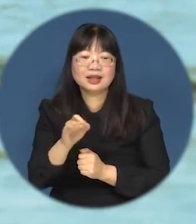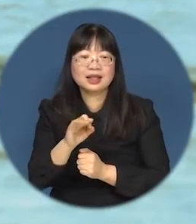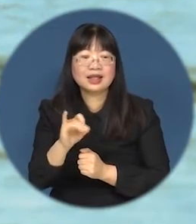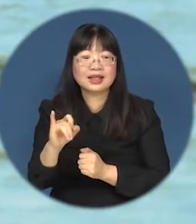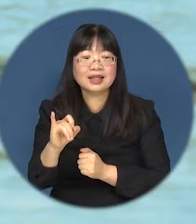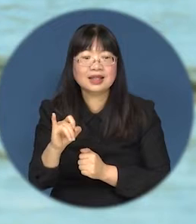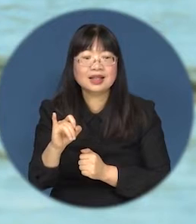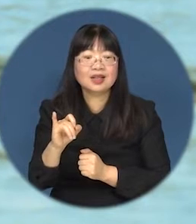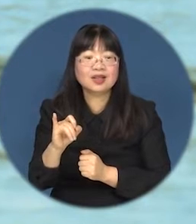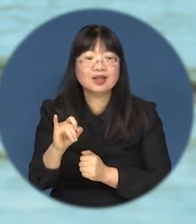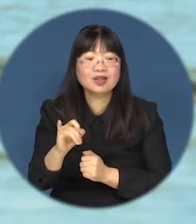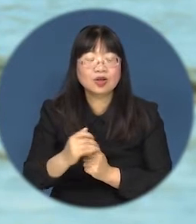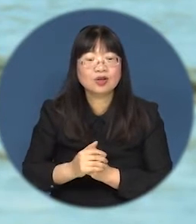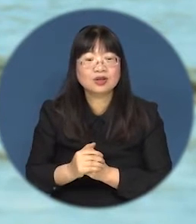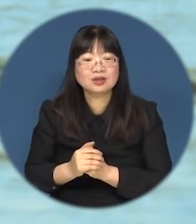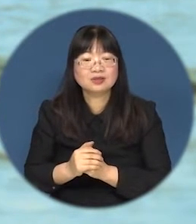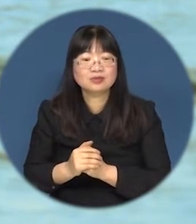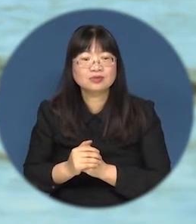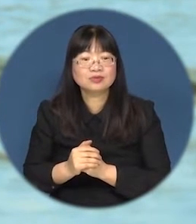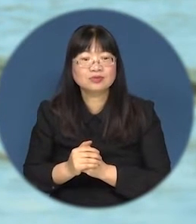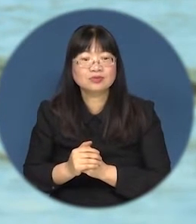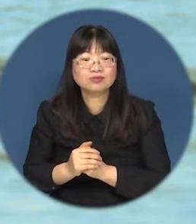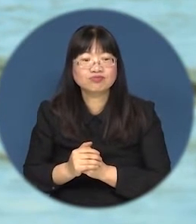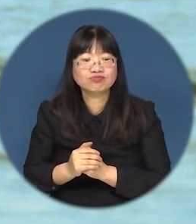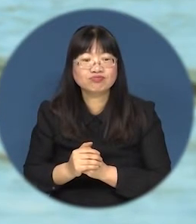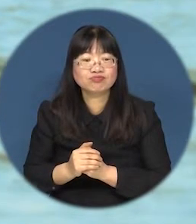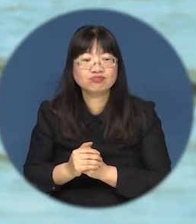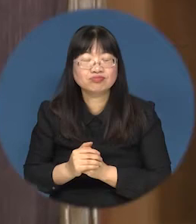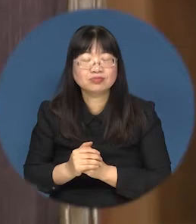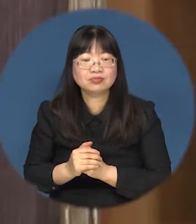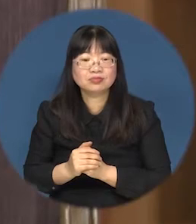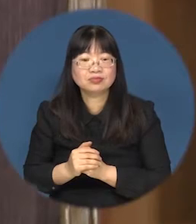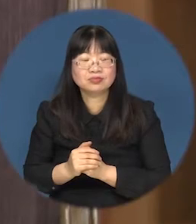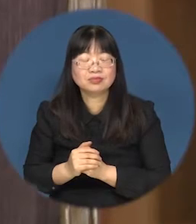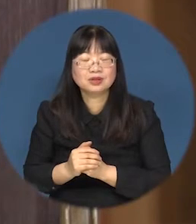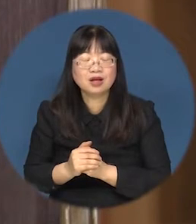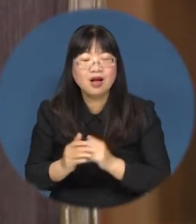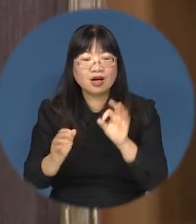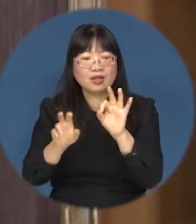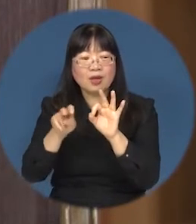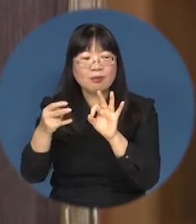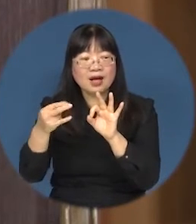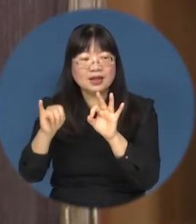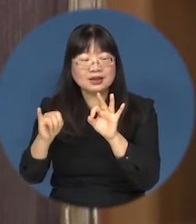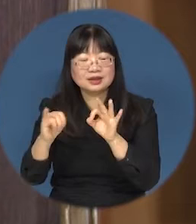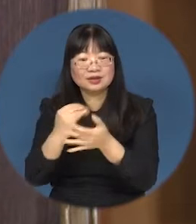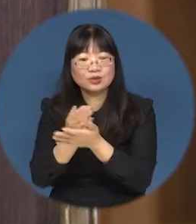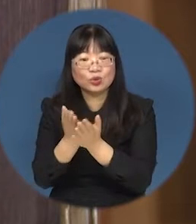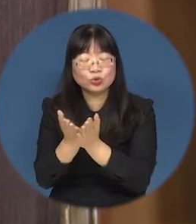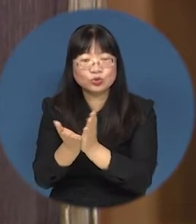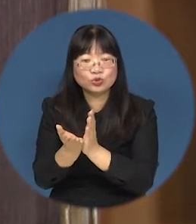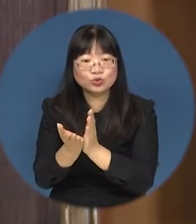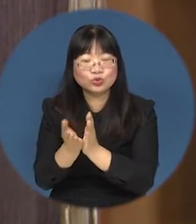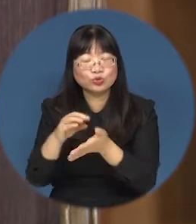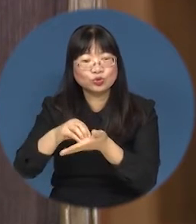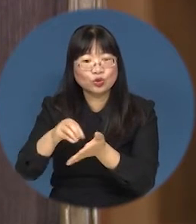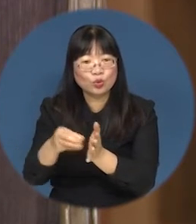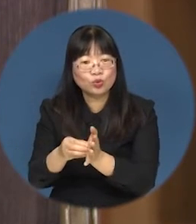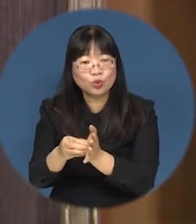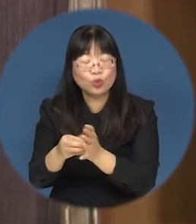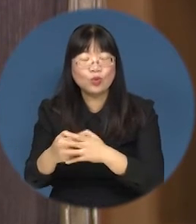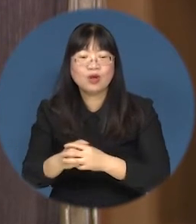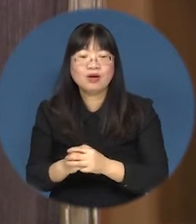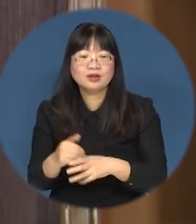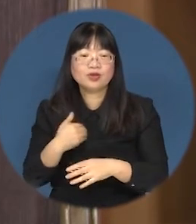그레이 웨일 뭐 그런 것들이 있는데 그런 것들은 한 열 마리 정도, 열 종류